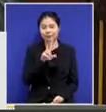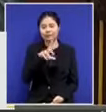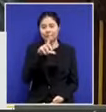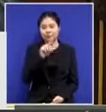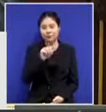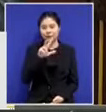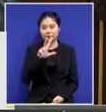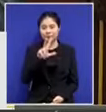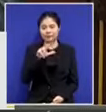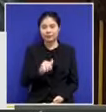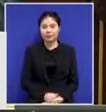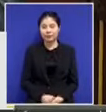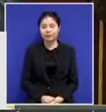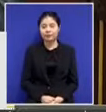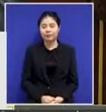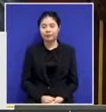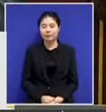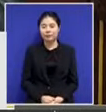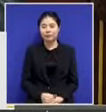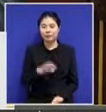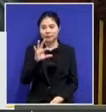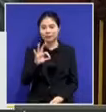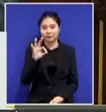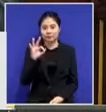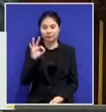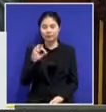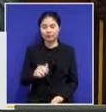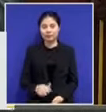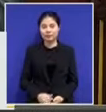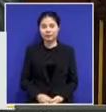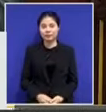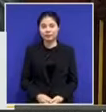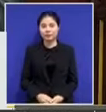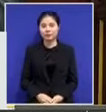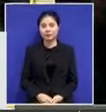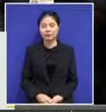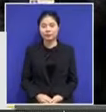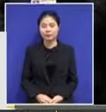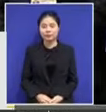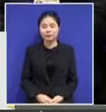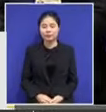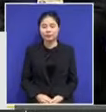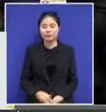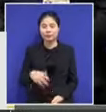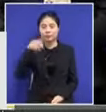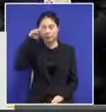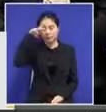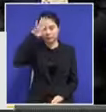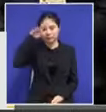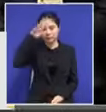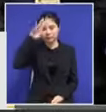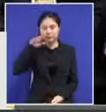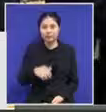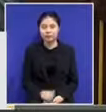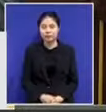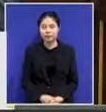223นายเท่าพิภพลิ้มจิตกร นายธาธรจึงรุ่งเรืองกิจ